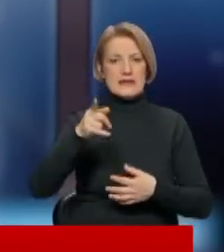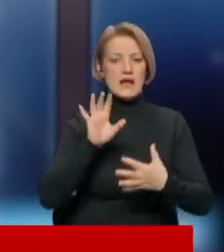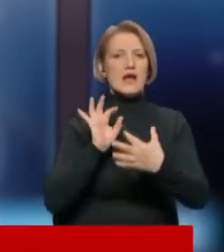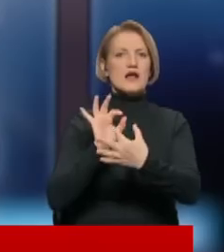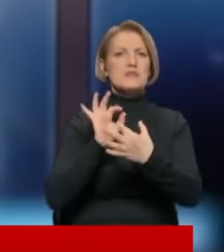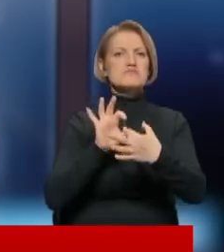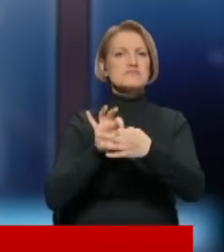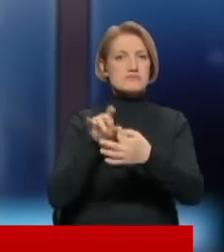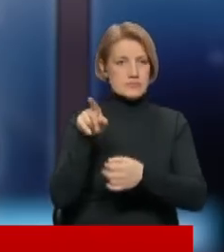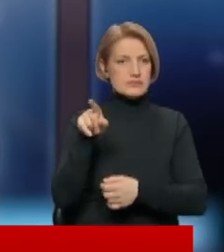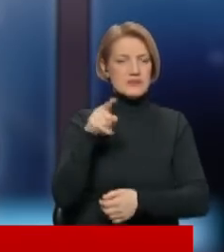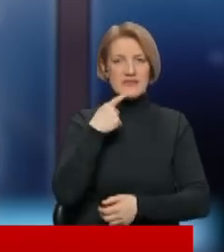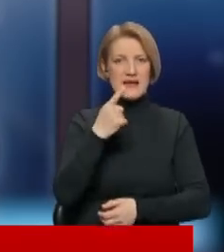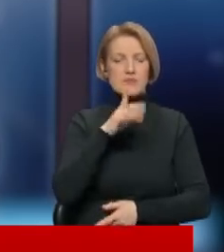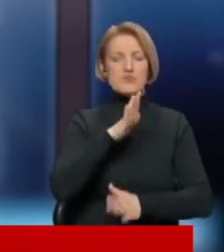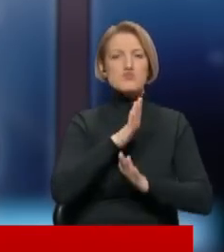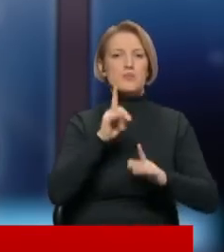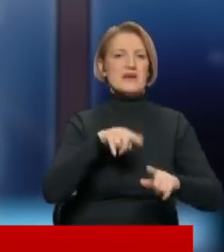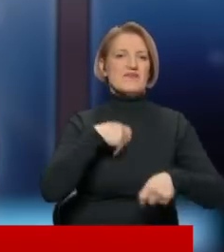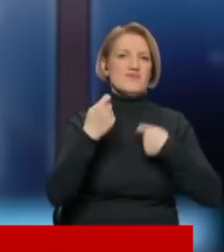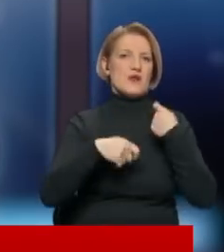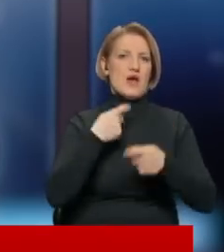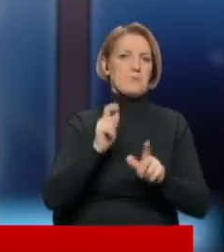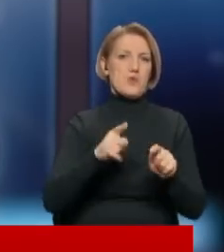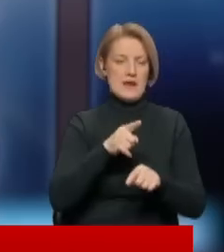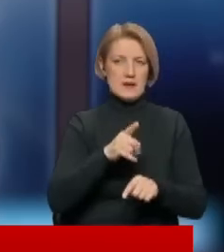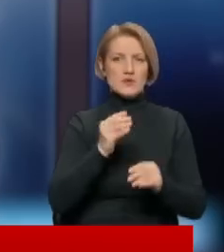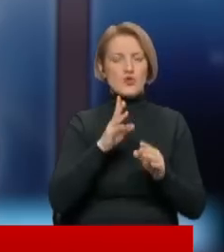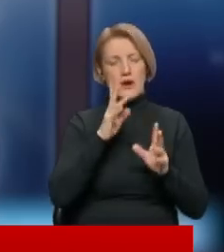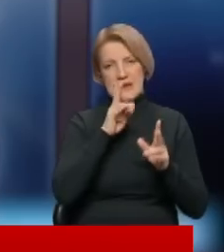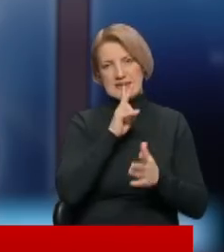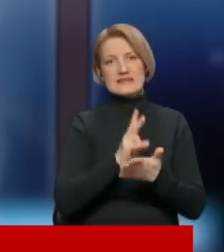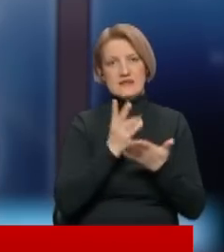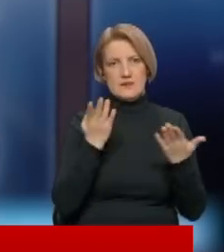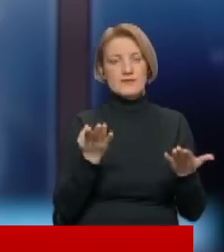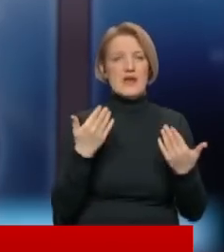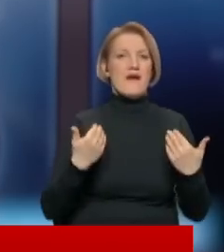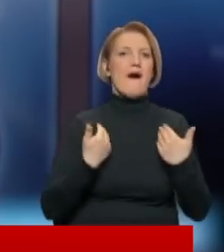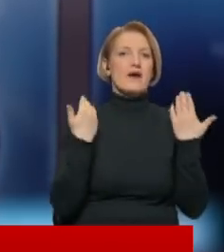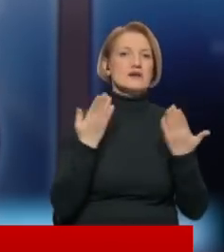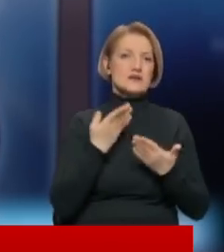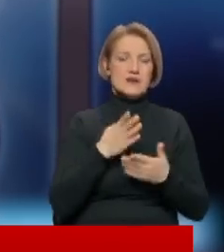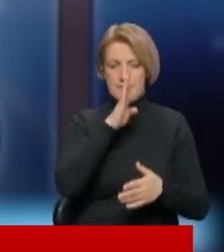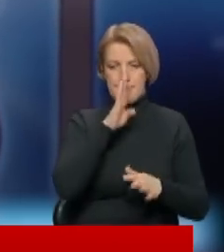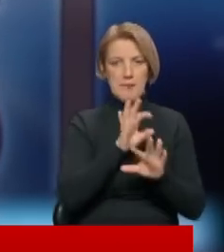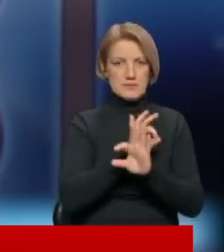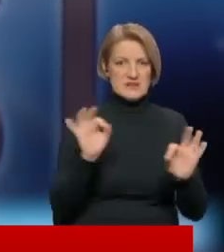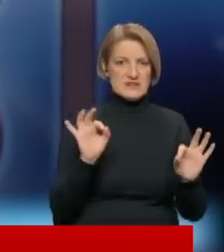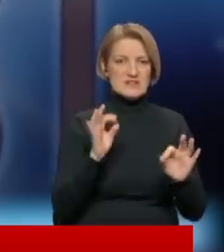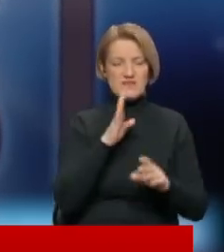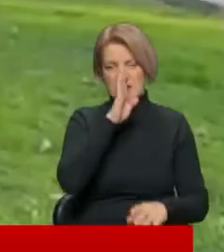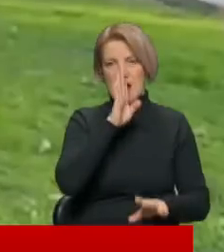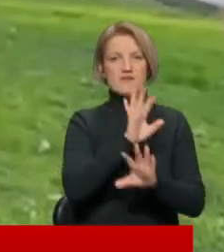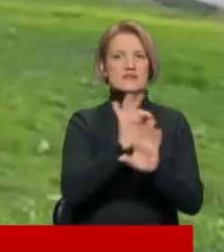irtibatlandıranlar büyük bir iftiranın içindedirler çok net Çünkü yardı bağımsız ve